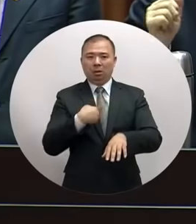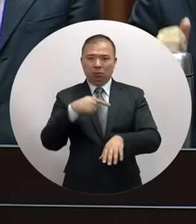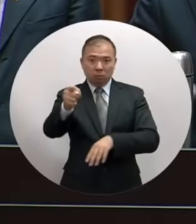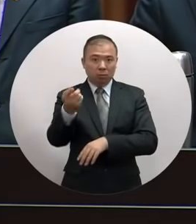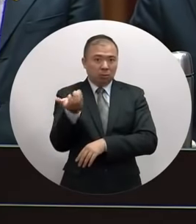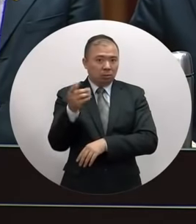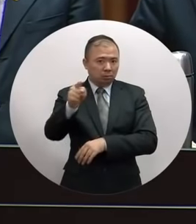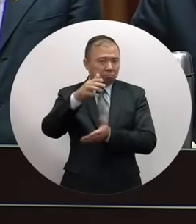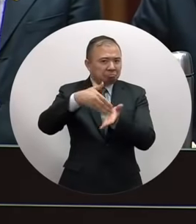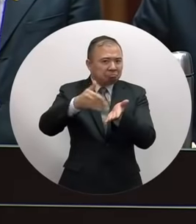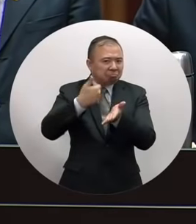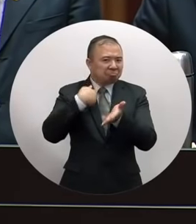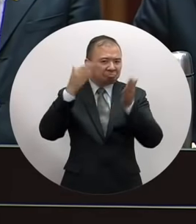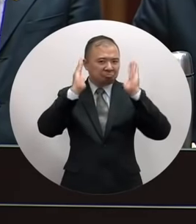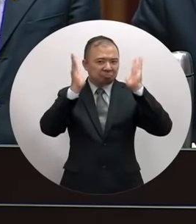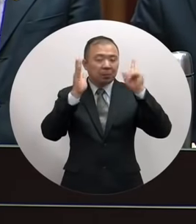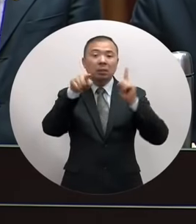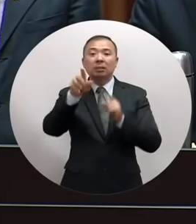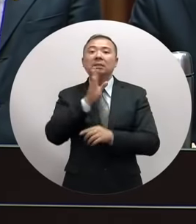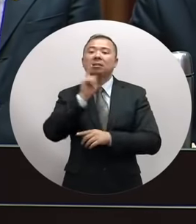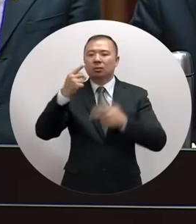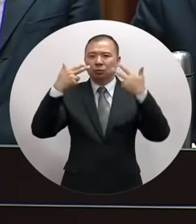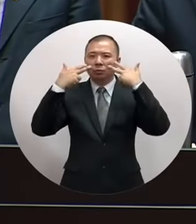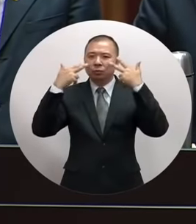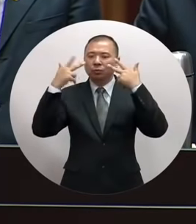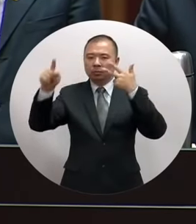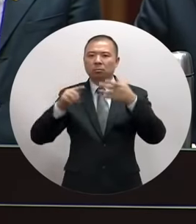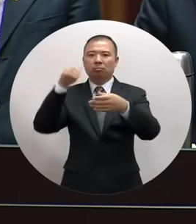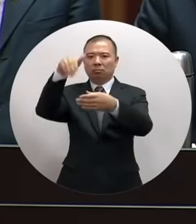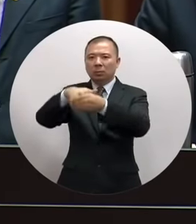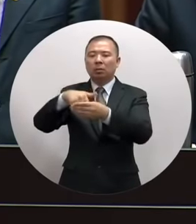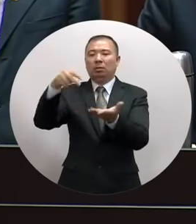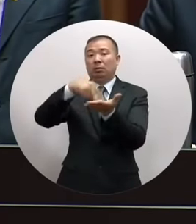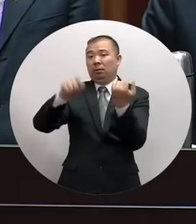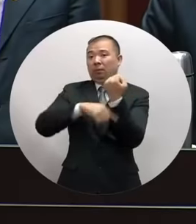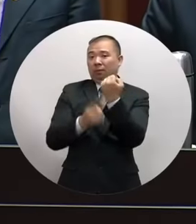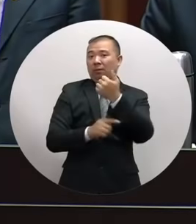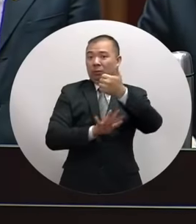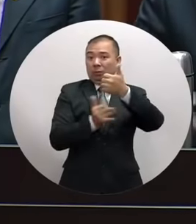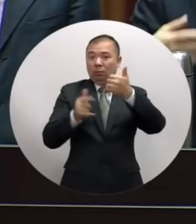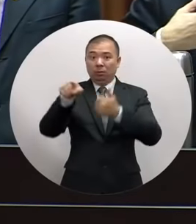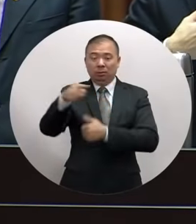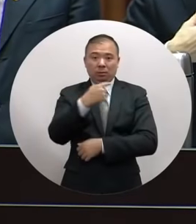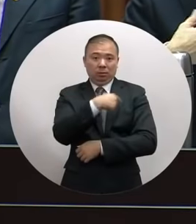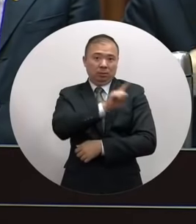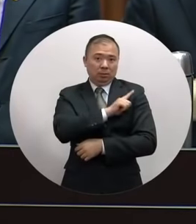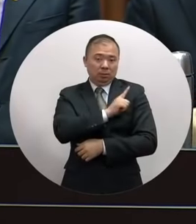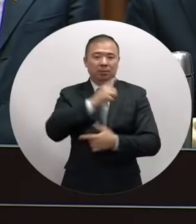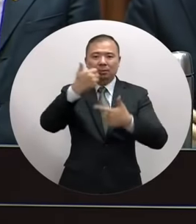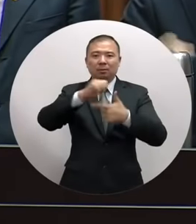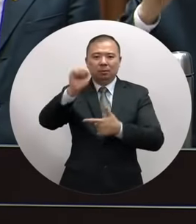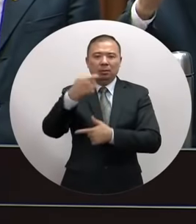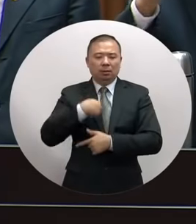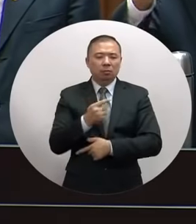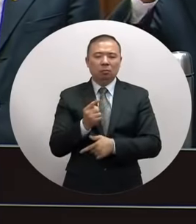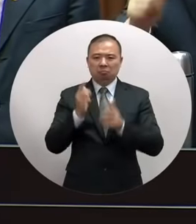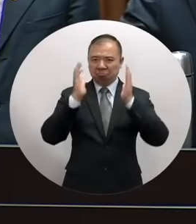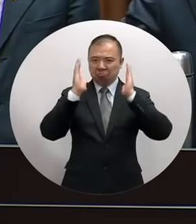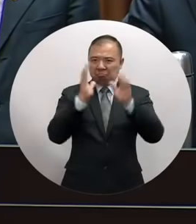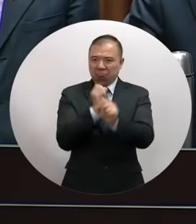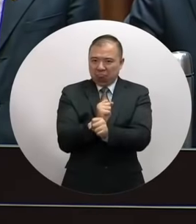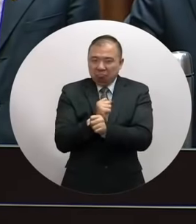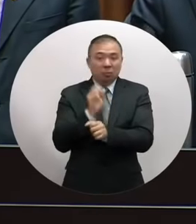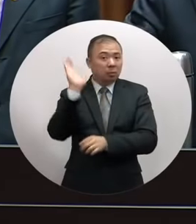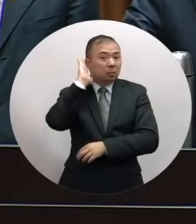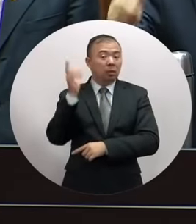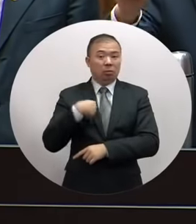住民选出来的立法委员，您的意见我非常注意听，但我的孙女2个都原